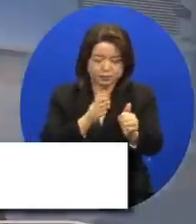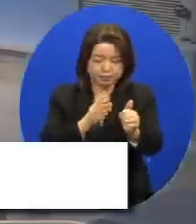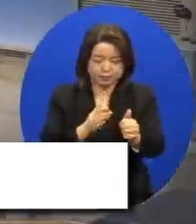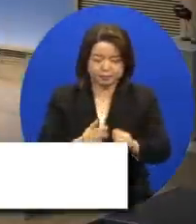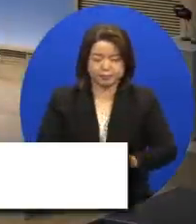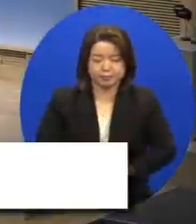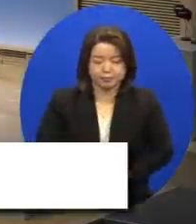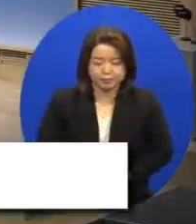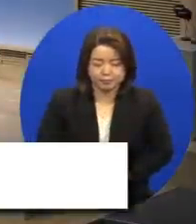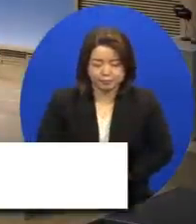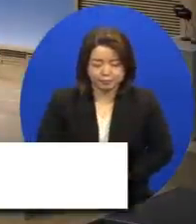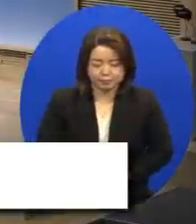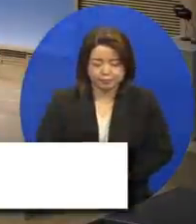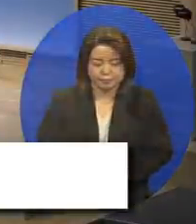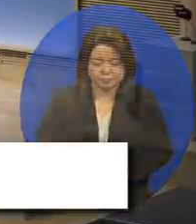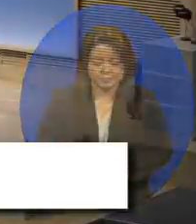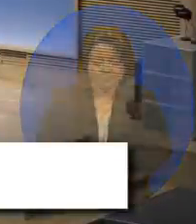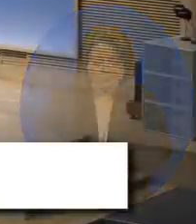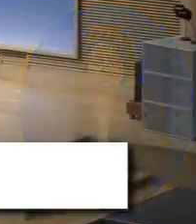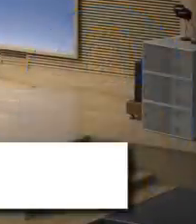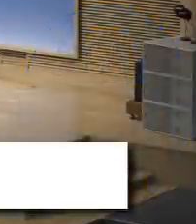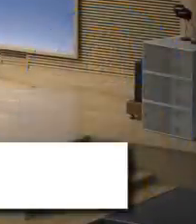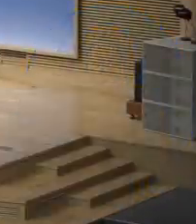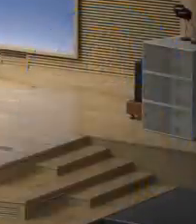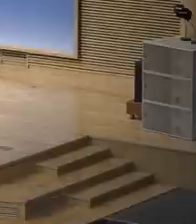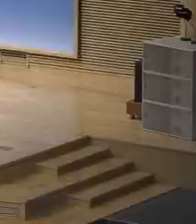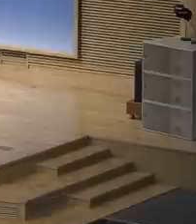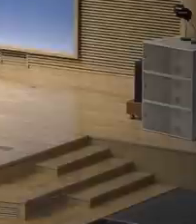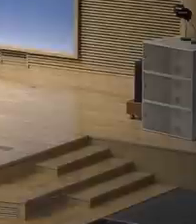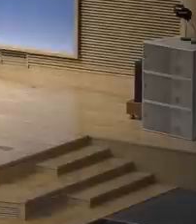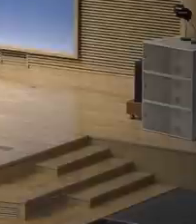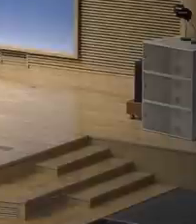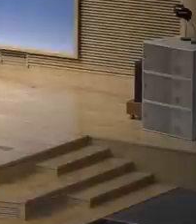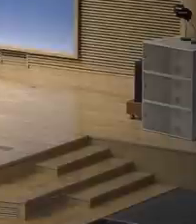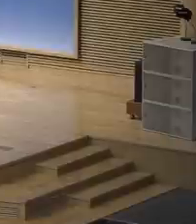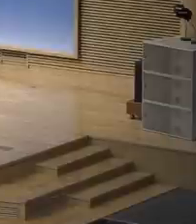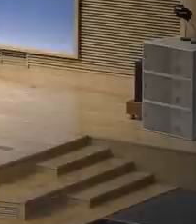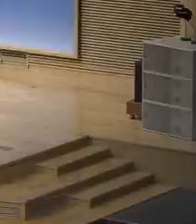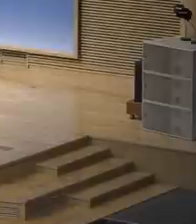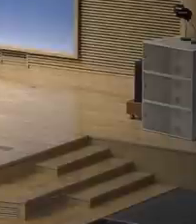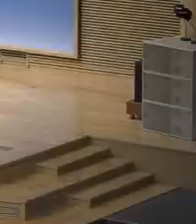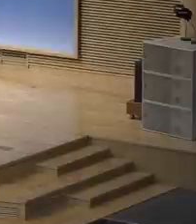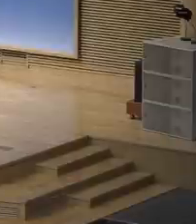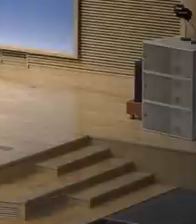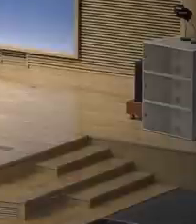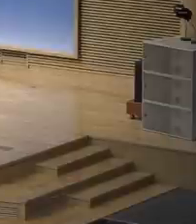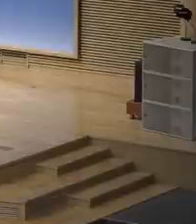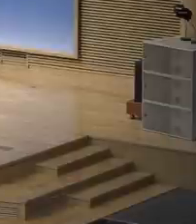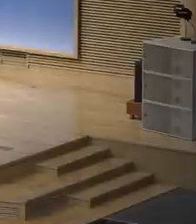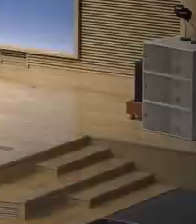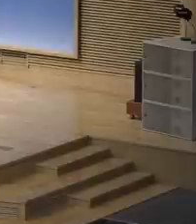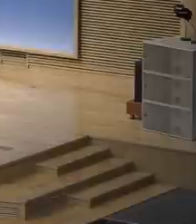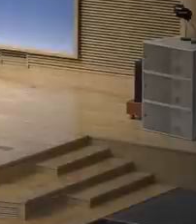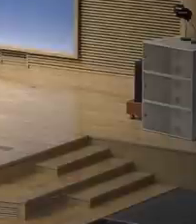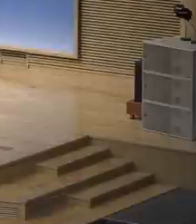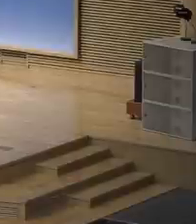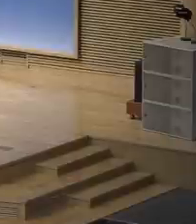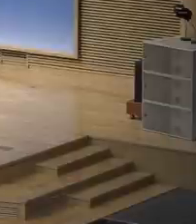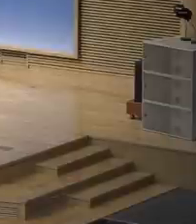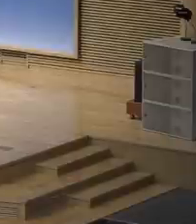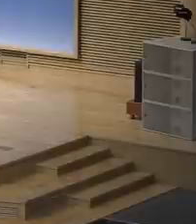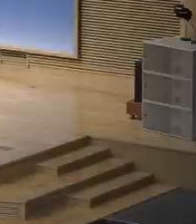미래와 사랑의 충만하신 아버지 놀라운 세상 안에 병원에를 흡사 깅 하나님의 그리고 눌러 5단원 2배 역사